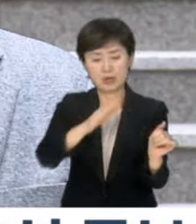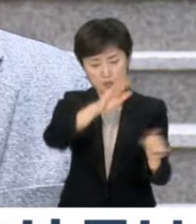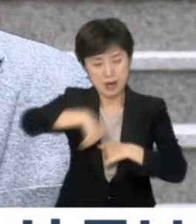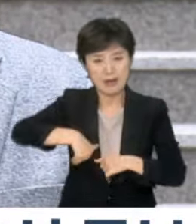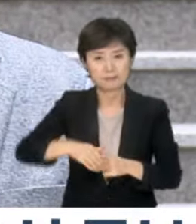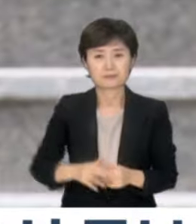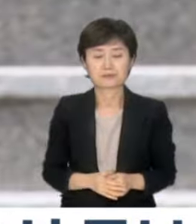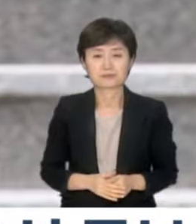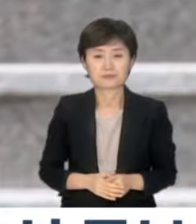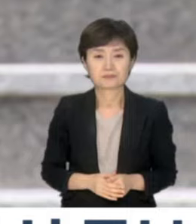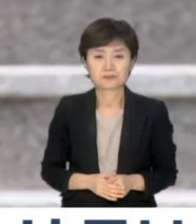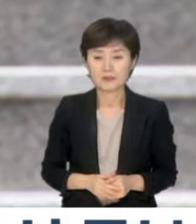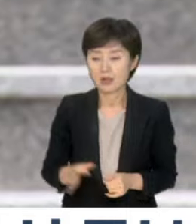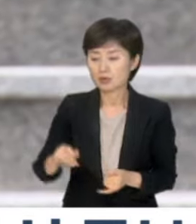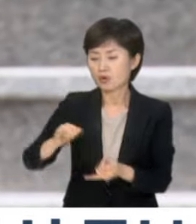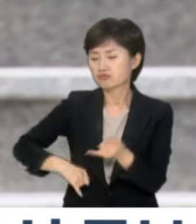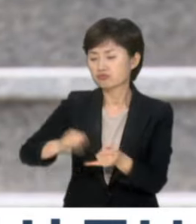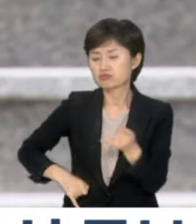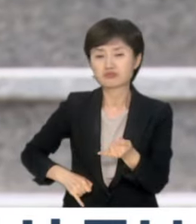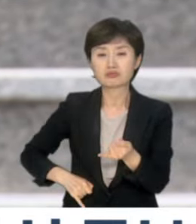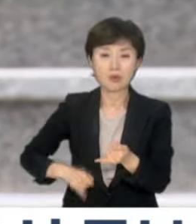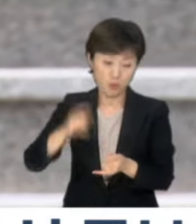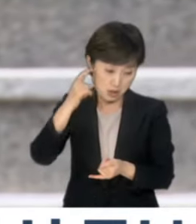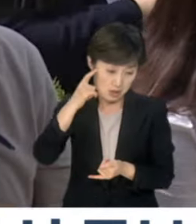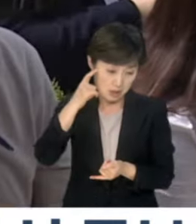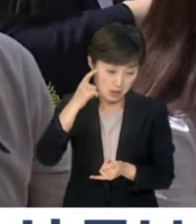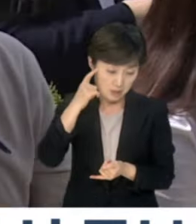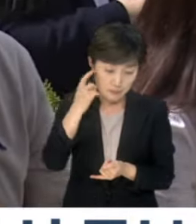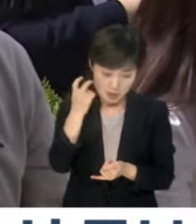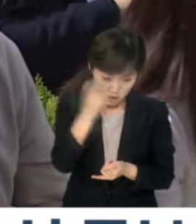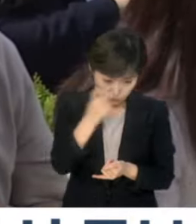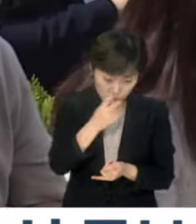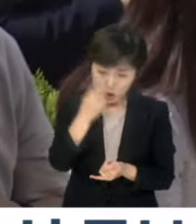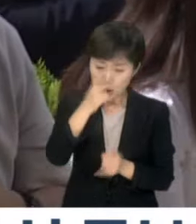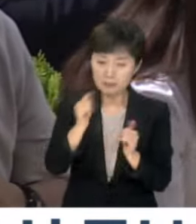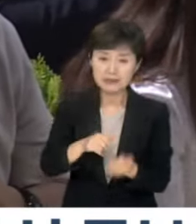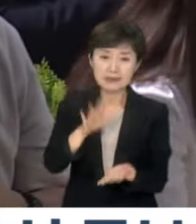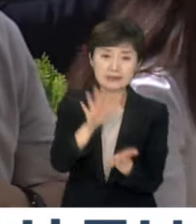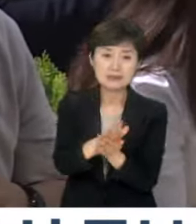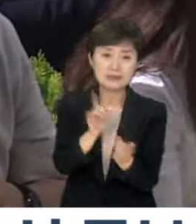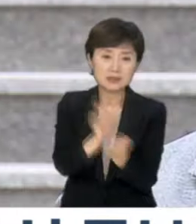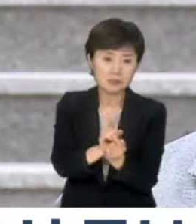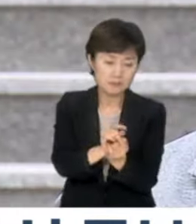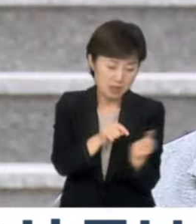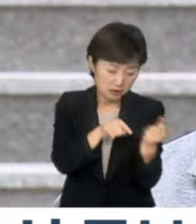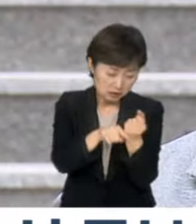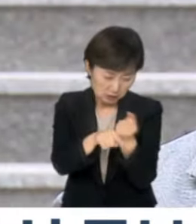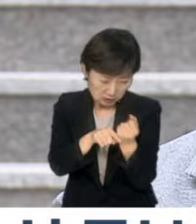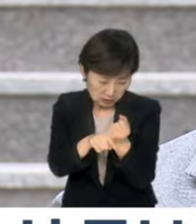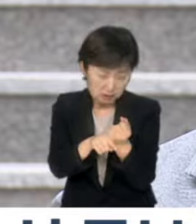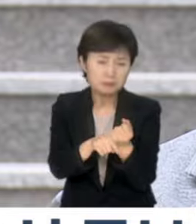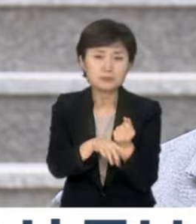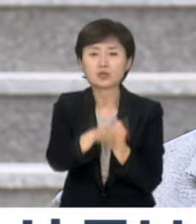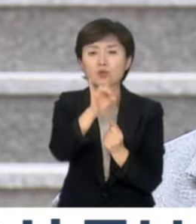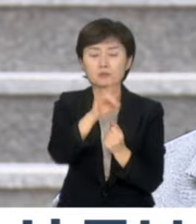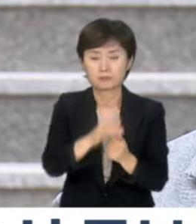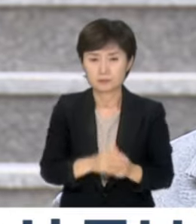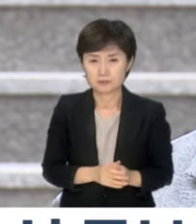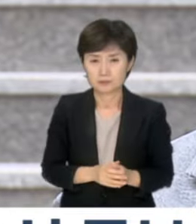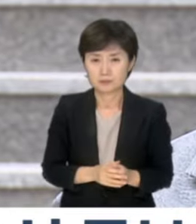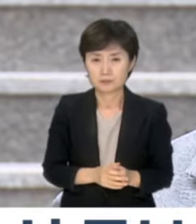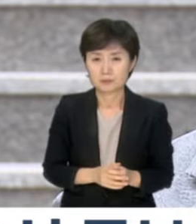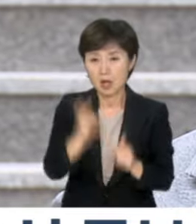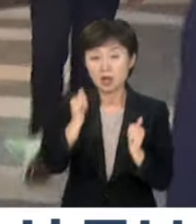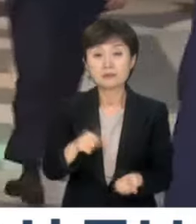통보했습니다. 미정산 사태 관련해 두 대표가 포렌식 참관이 아닌 검찰 조사를 받는 건 이번이 처음입니다.